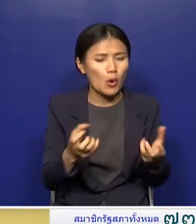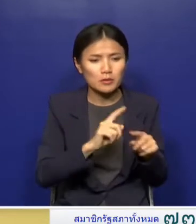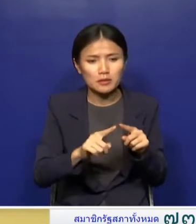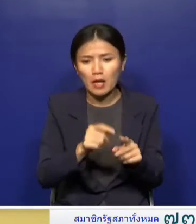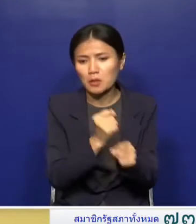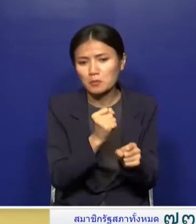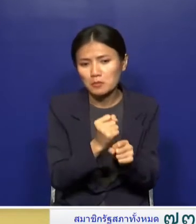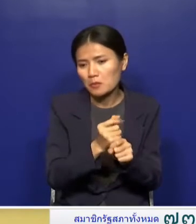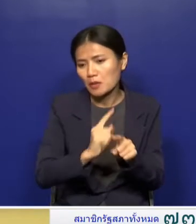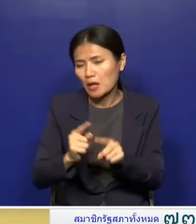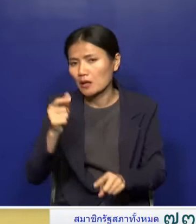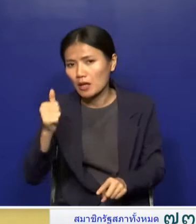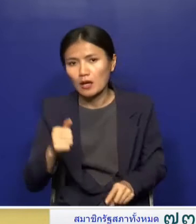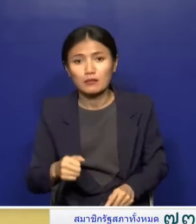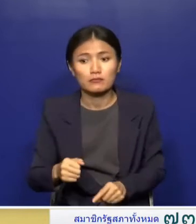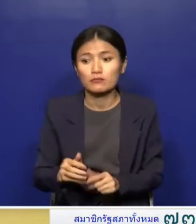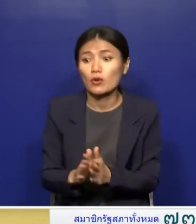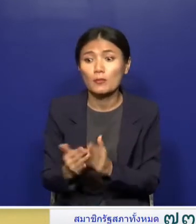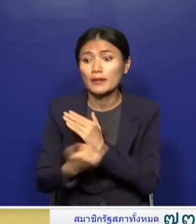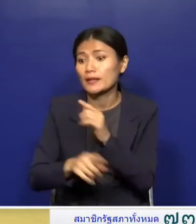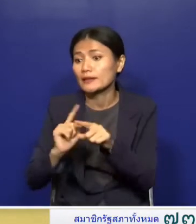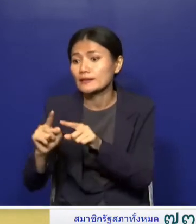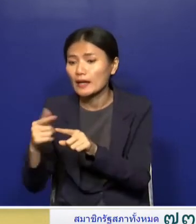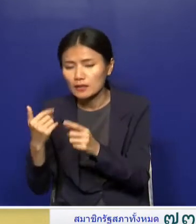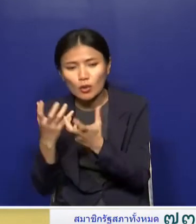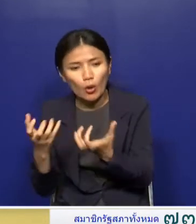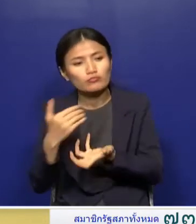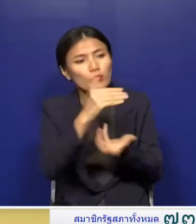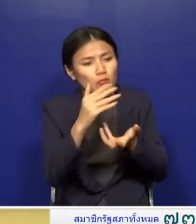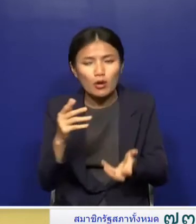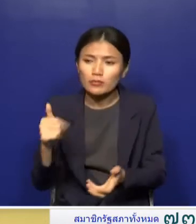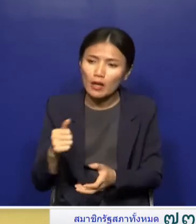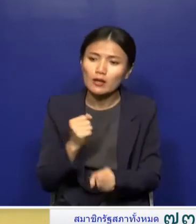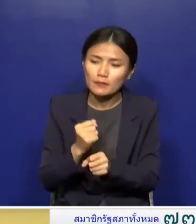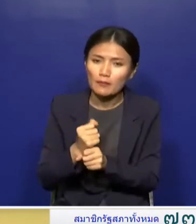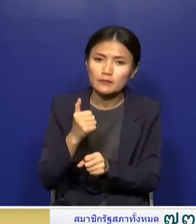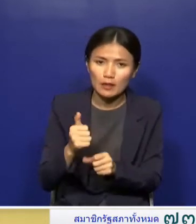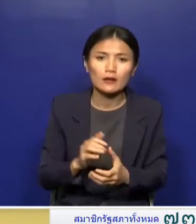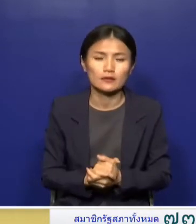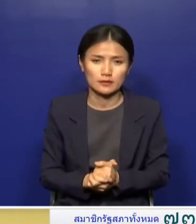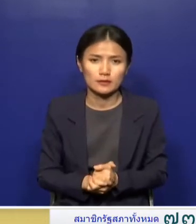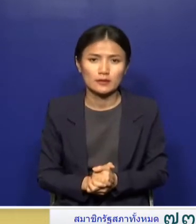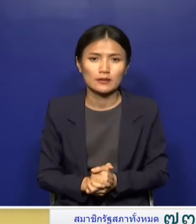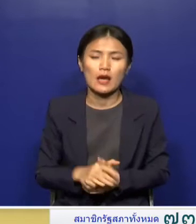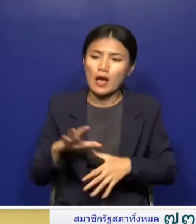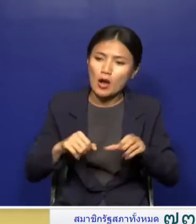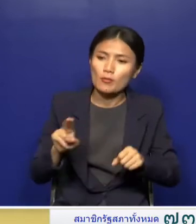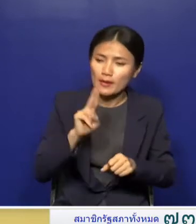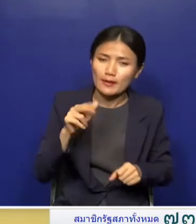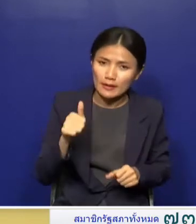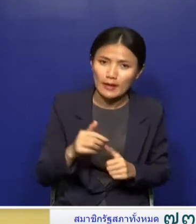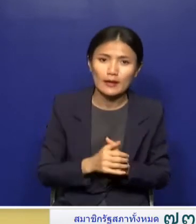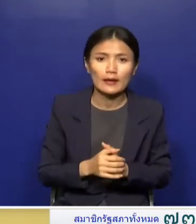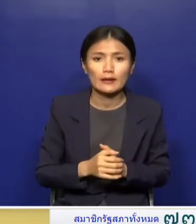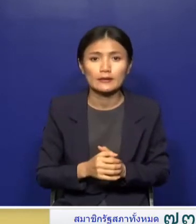มารอาศัยประโชน์ของพวกเราไปได้เพนั้นตรนี้ก็เป็ิสงที่ได้จากเรื่องข ASIAมี